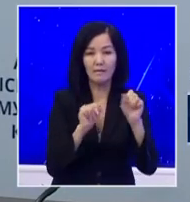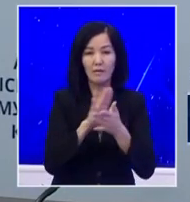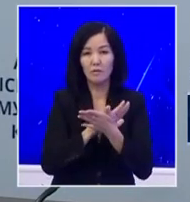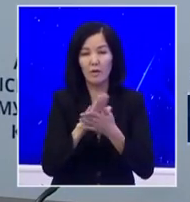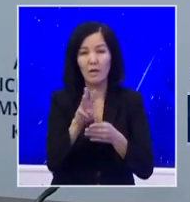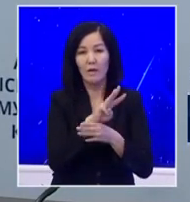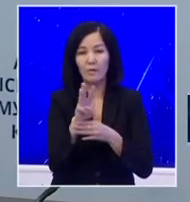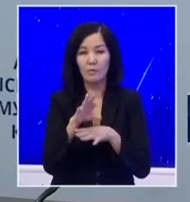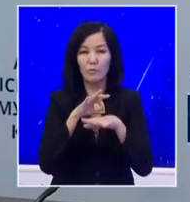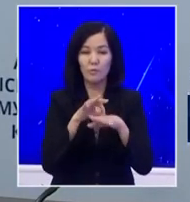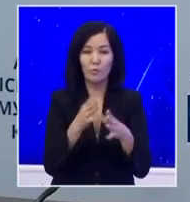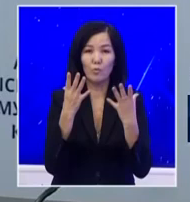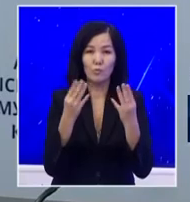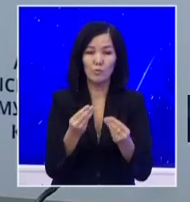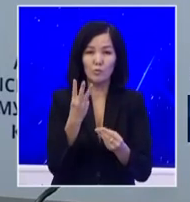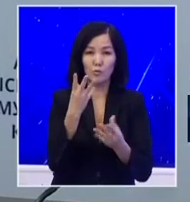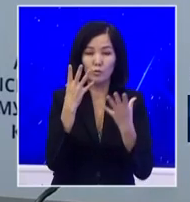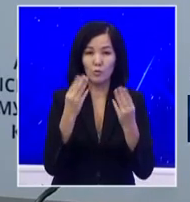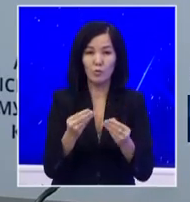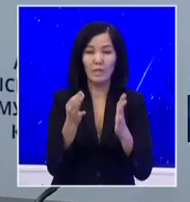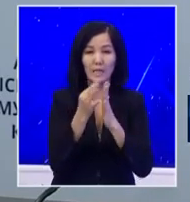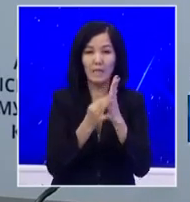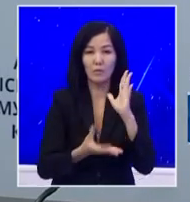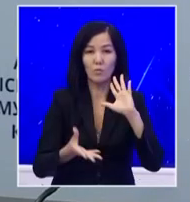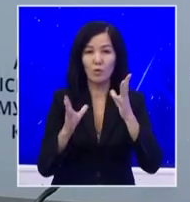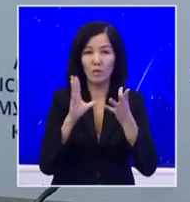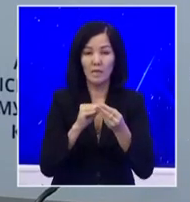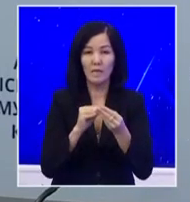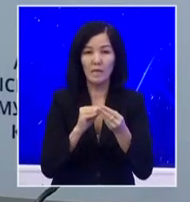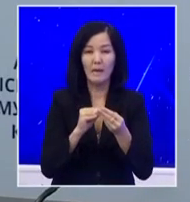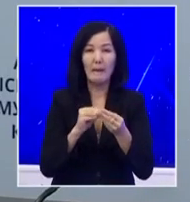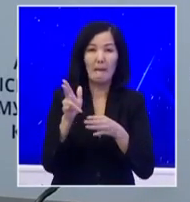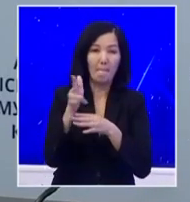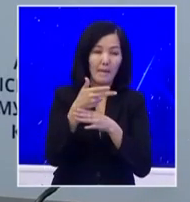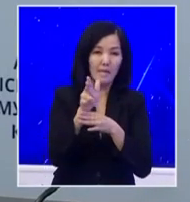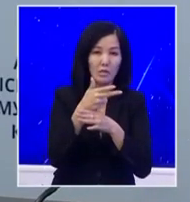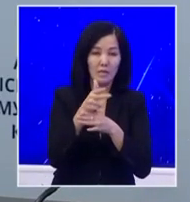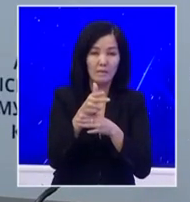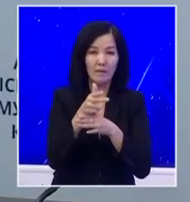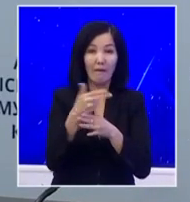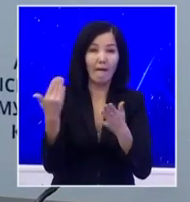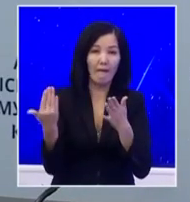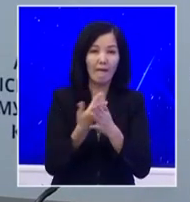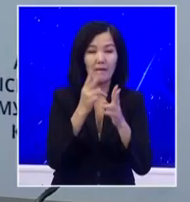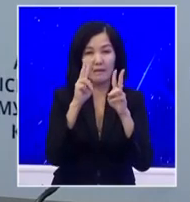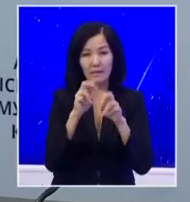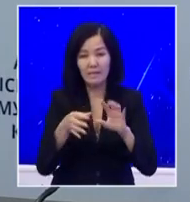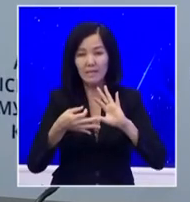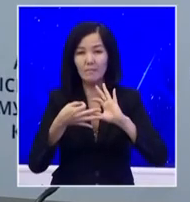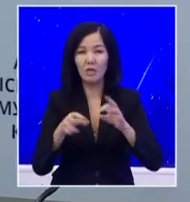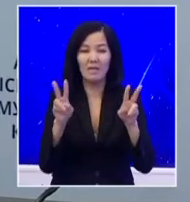3 күн өткен тестілеу қорытындылары бейне жазбалар арқылы қайтадан